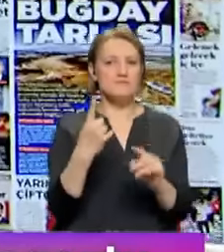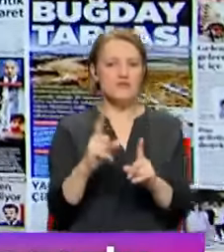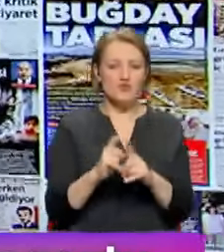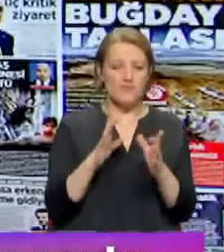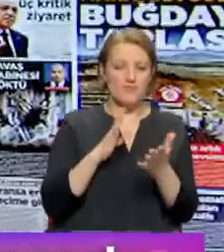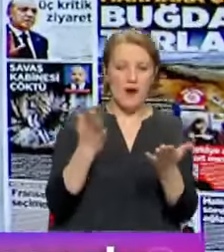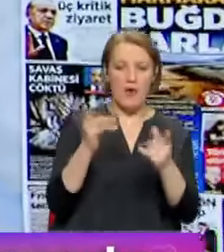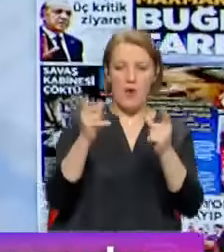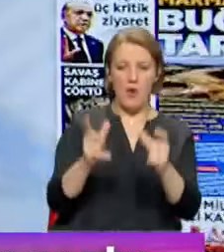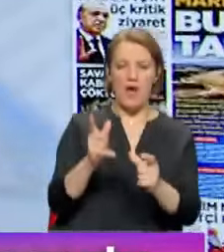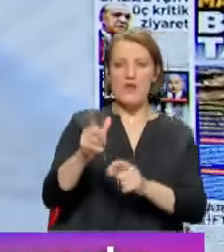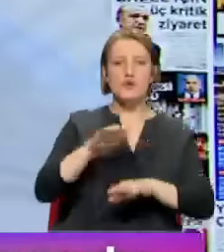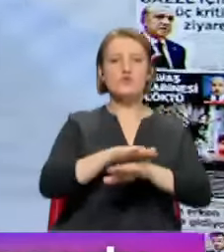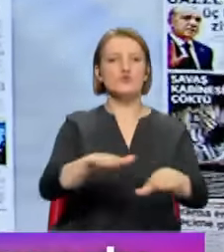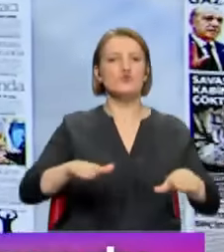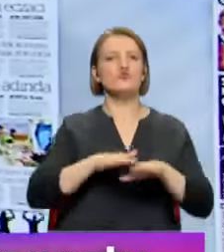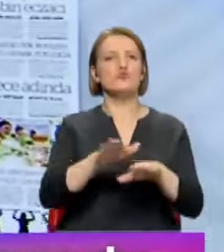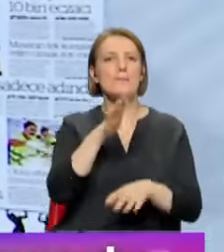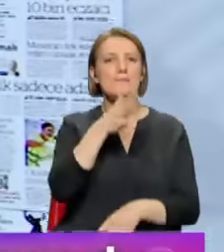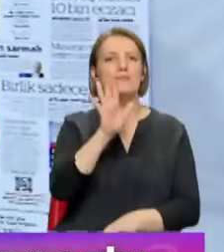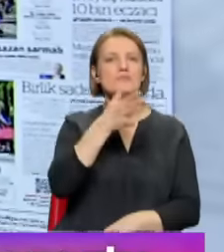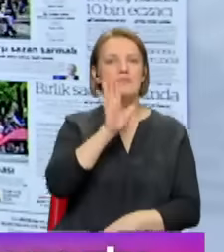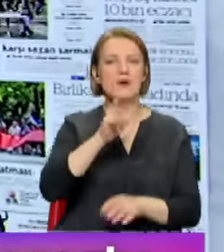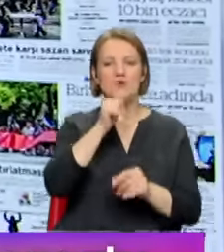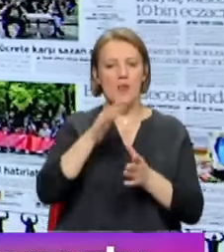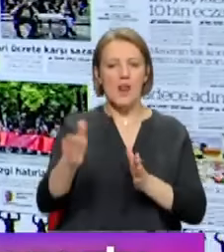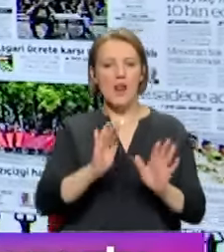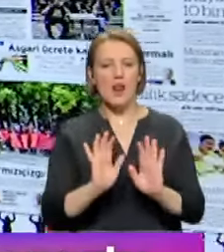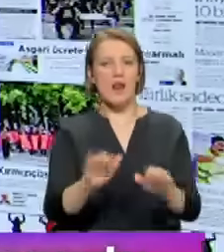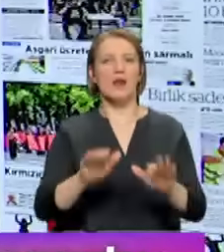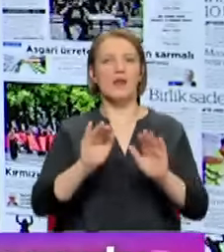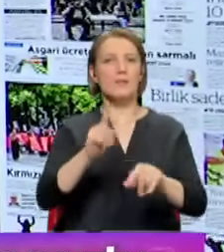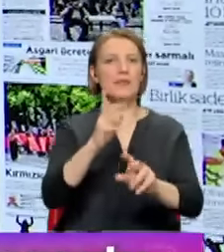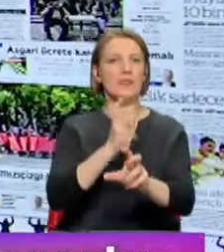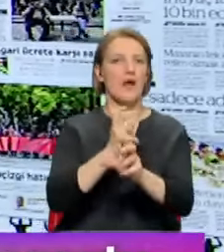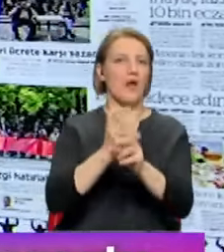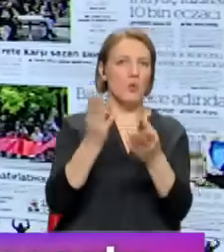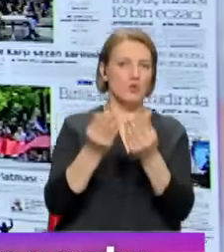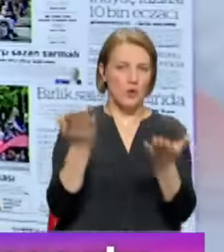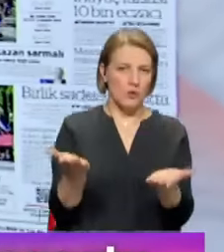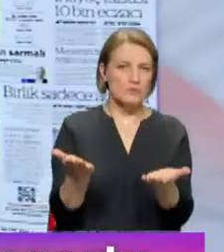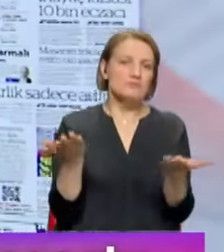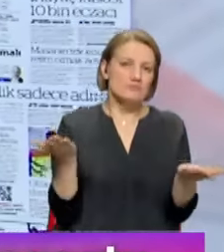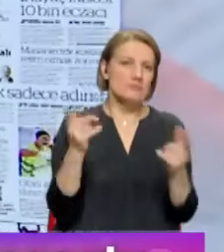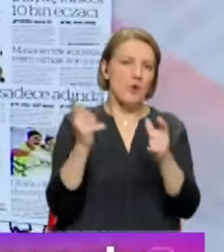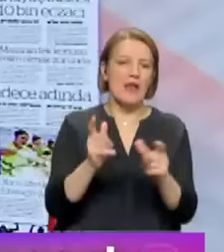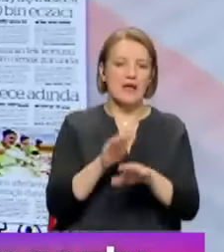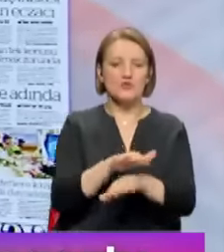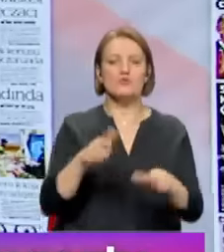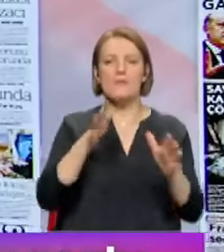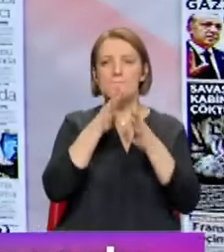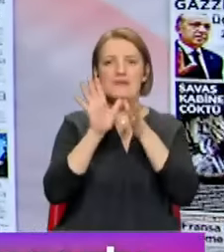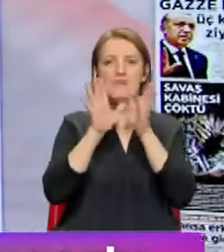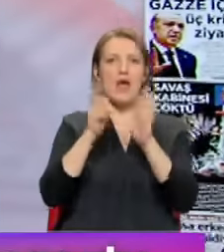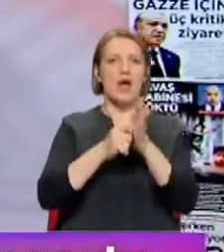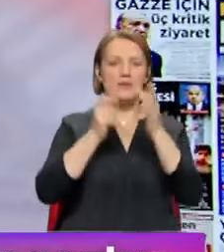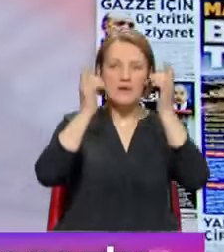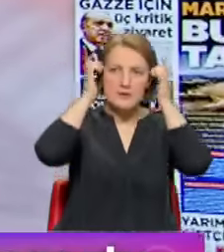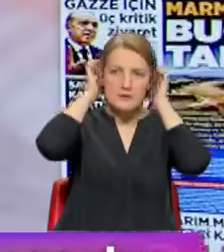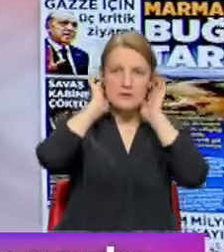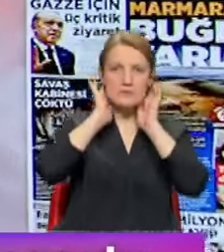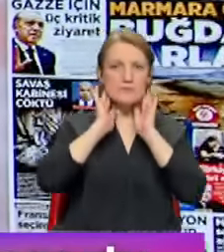var. Orada yüzme bilmeyenler bile kanallara giriyor ve bir tehlike oluşuyor. Orada yüzme bilmeyenler adına